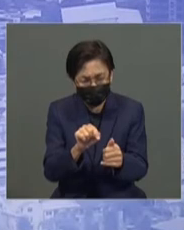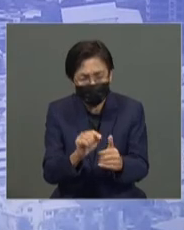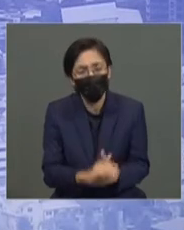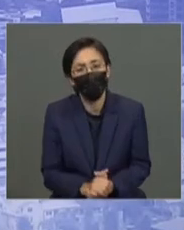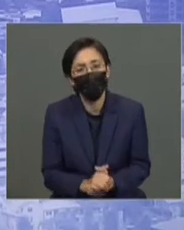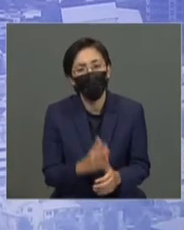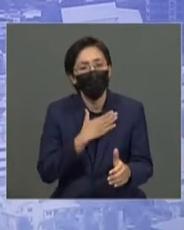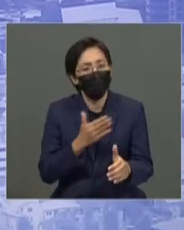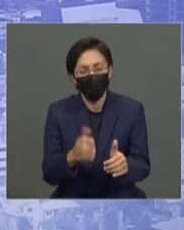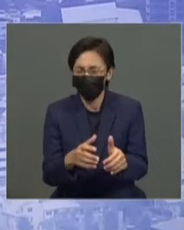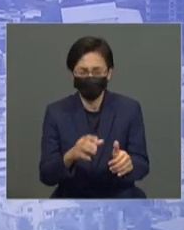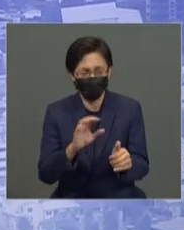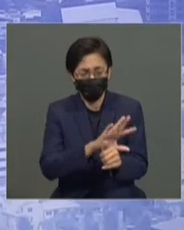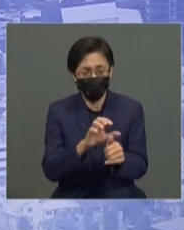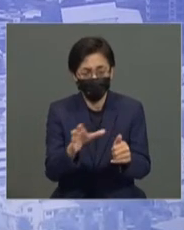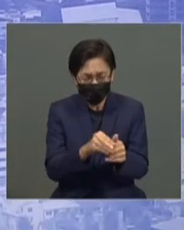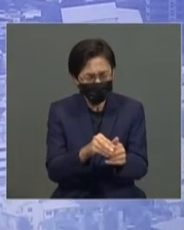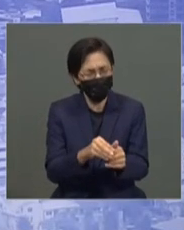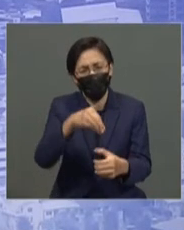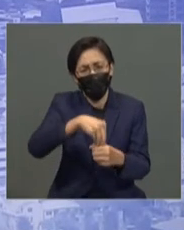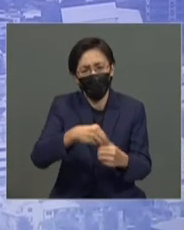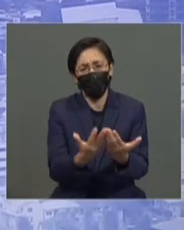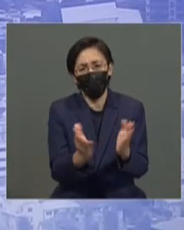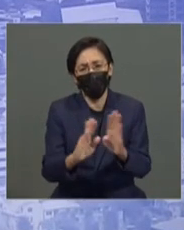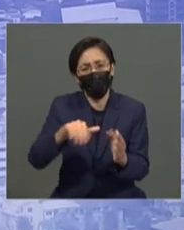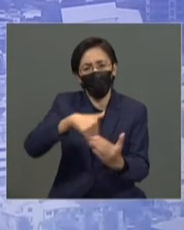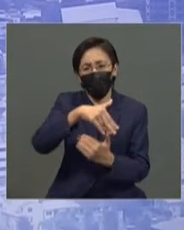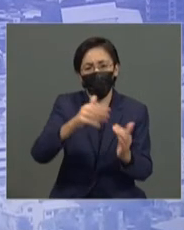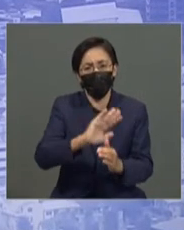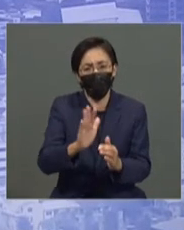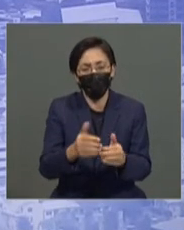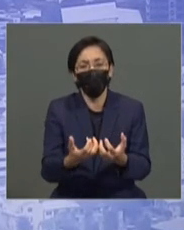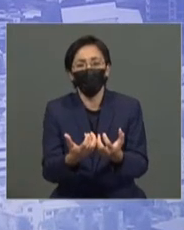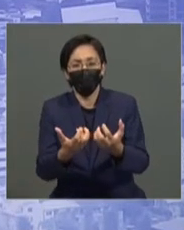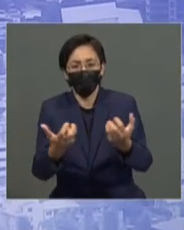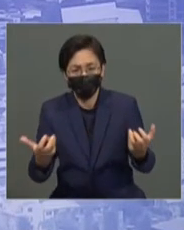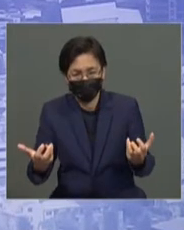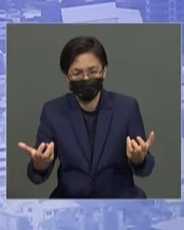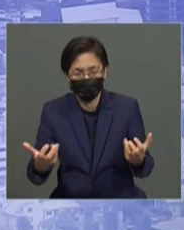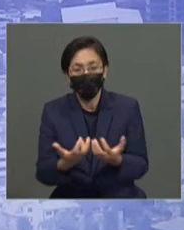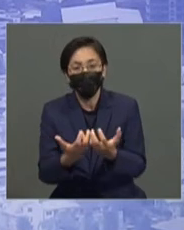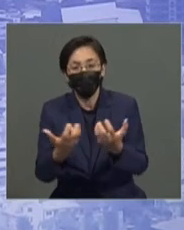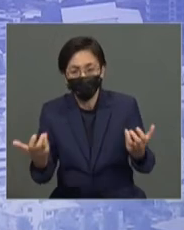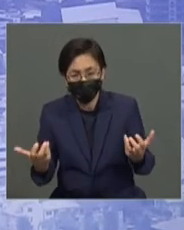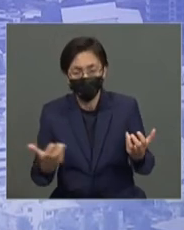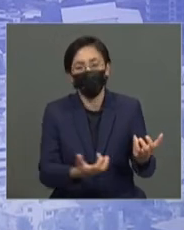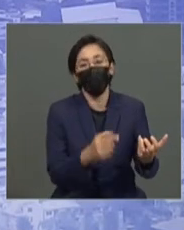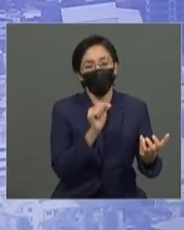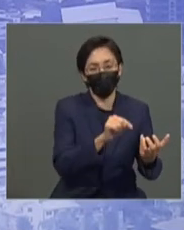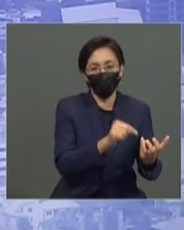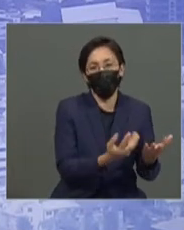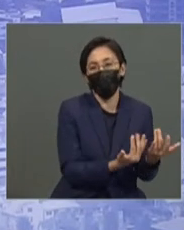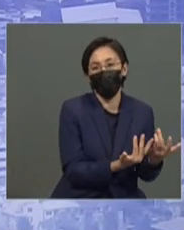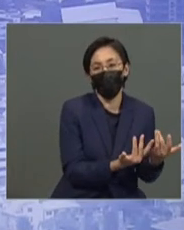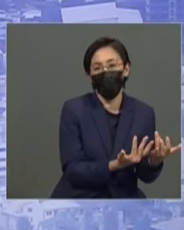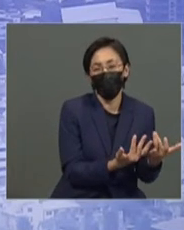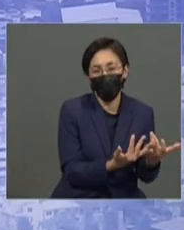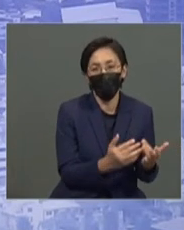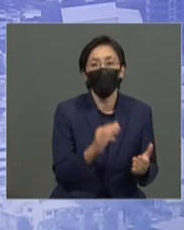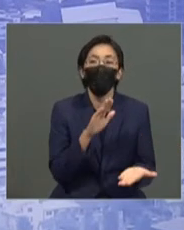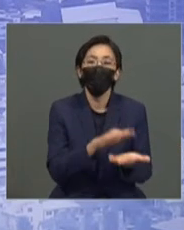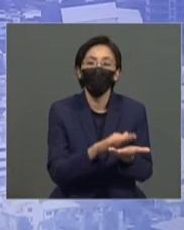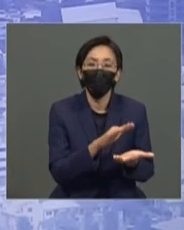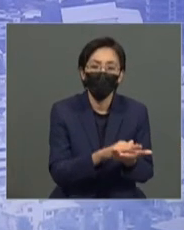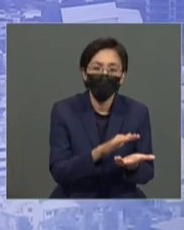ต้องแยกเขาออกจากบ้านโดยเร็วค่ะแล้วก็มีการจัดสถานที่พักคอยในชุมชนนะคะซึ่งส่วนหนึ่งจะเป็นโรง